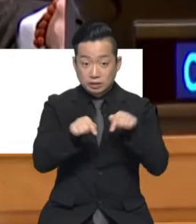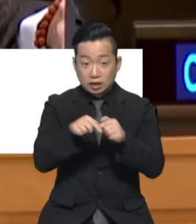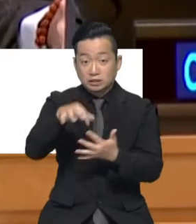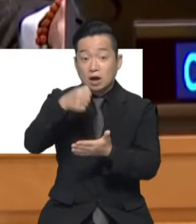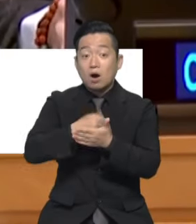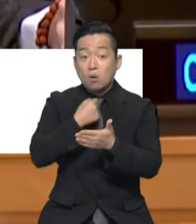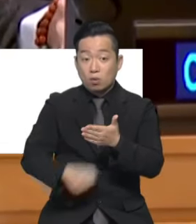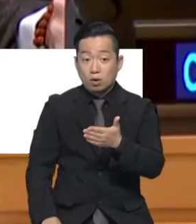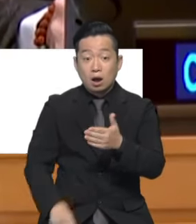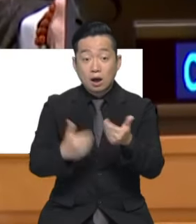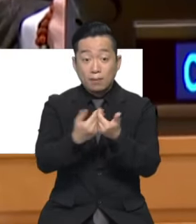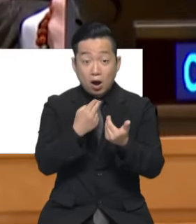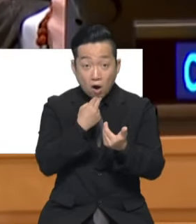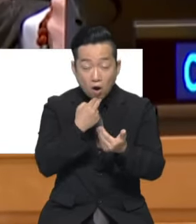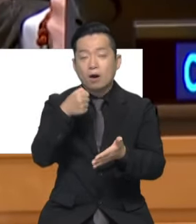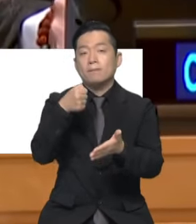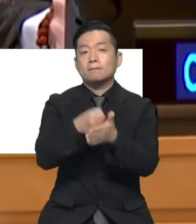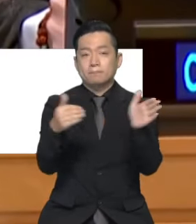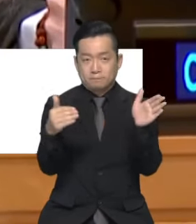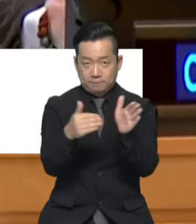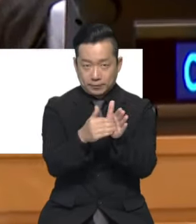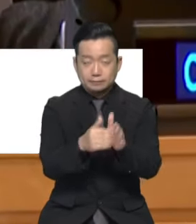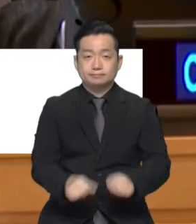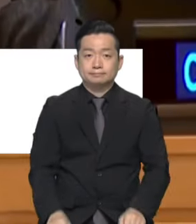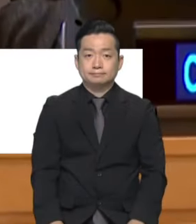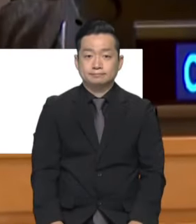to adopt draft resolution